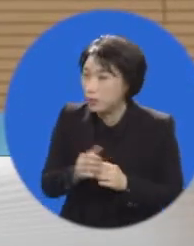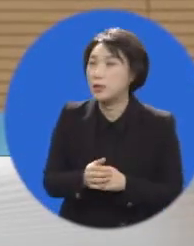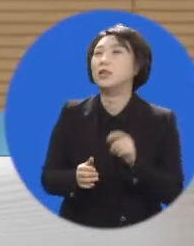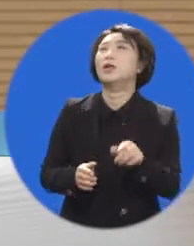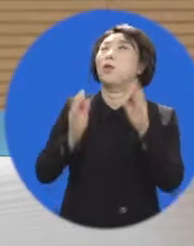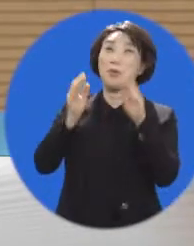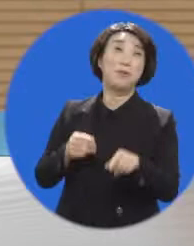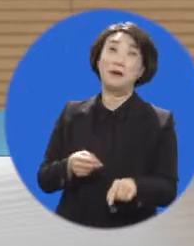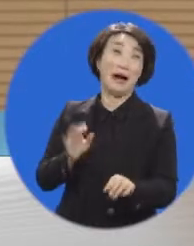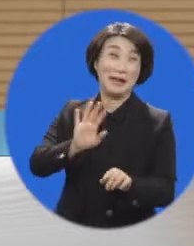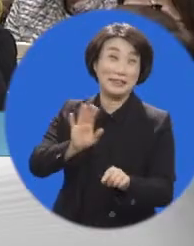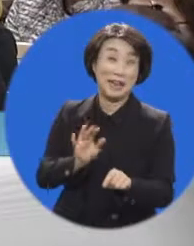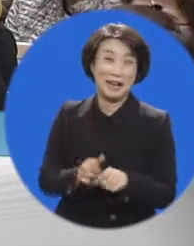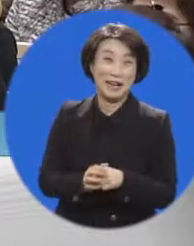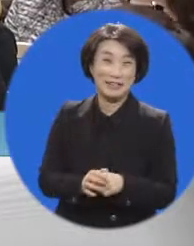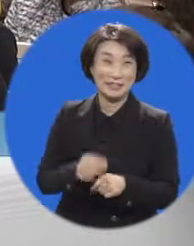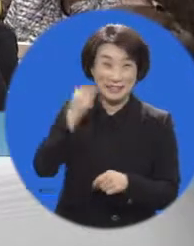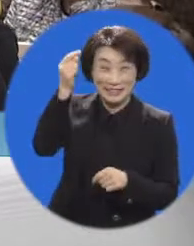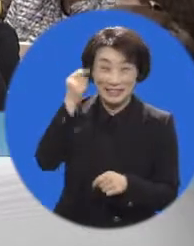이놈이.